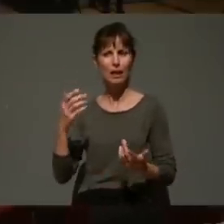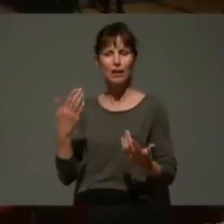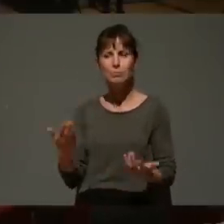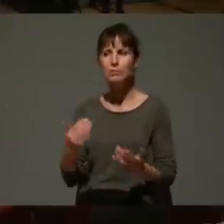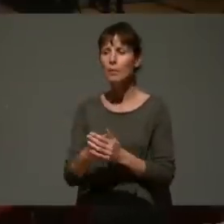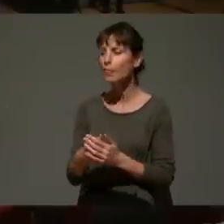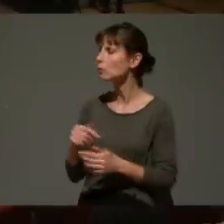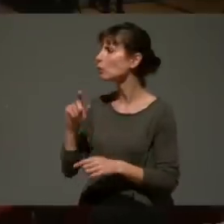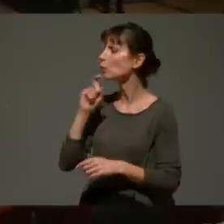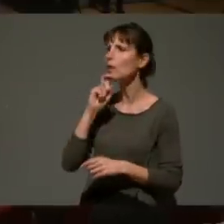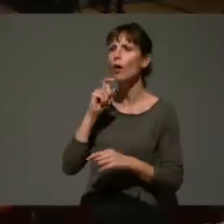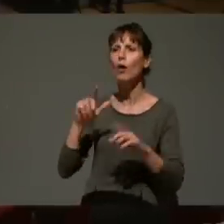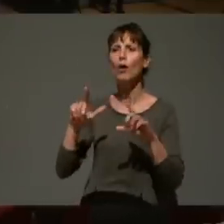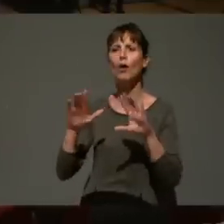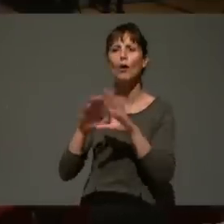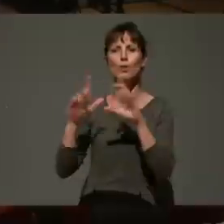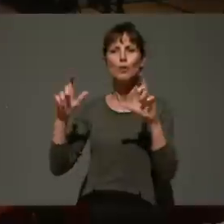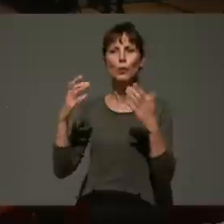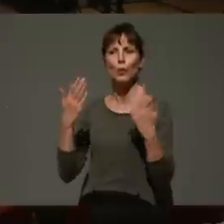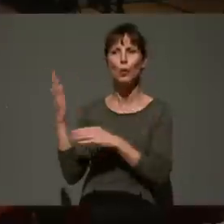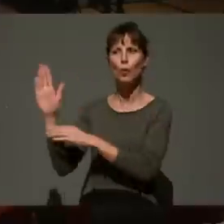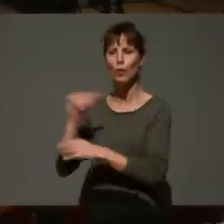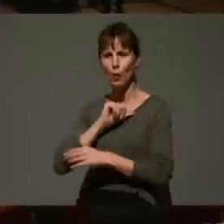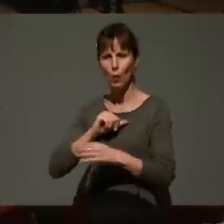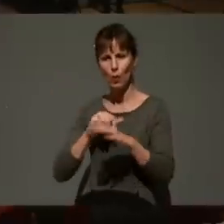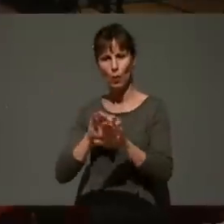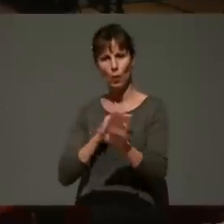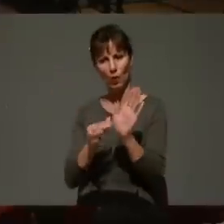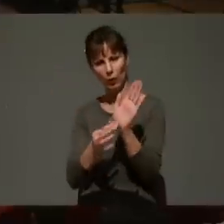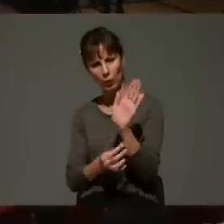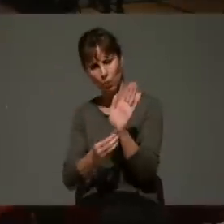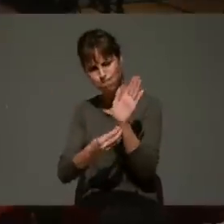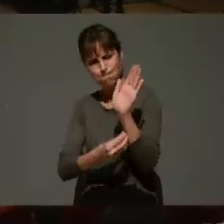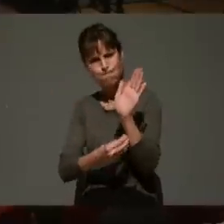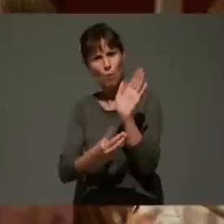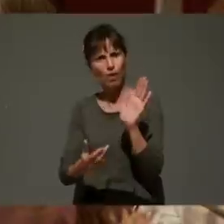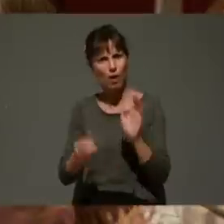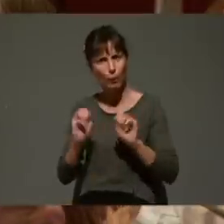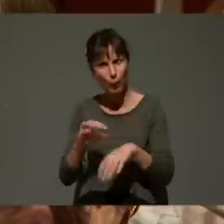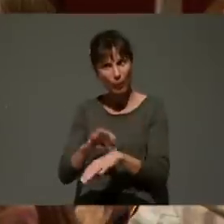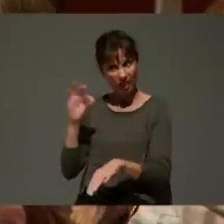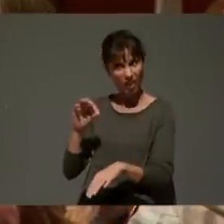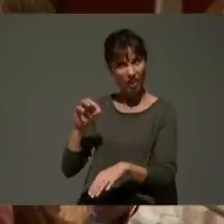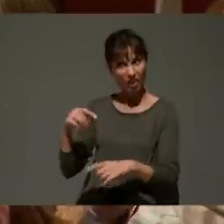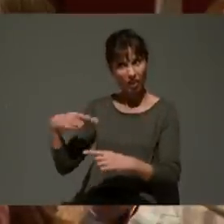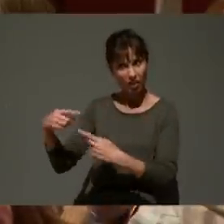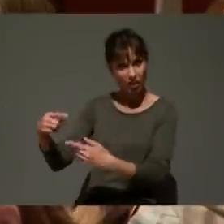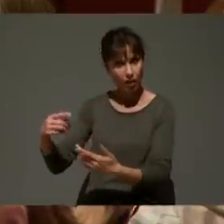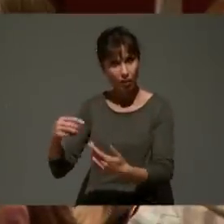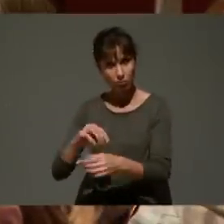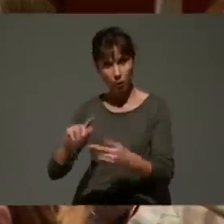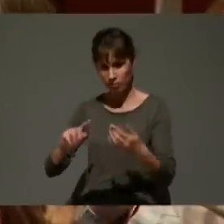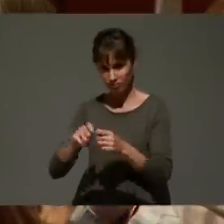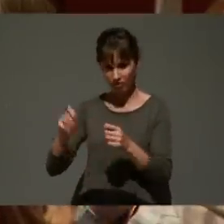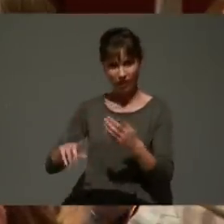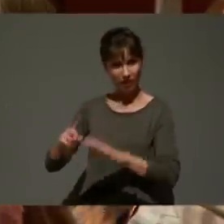telle qu'on l'a vue sur la photo, avec un tendon d'Achille très, très gonflé, sont-elles guérissables partiellement,